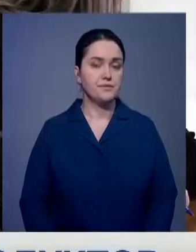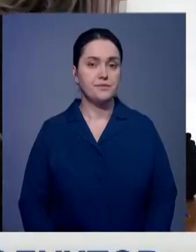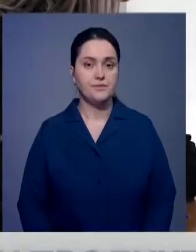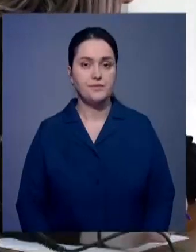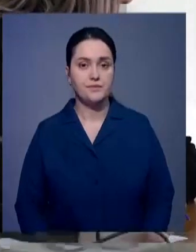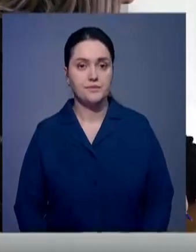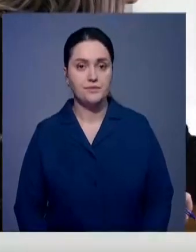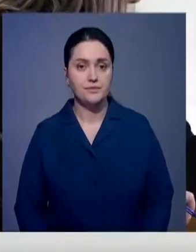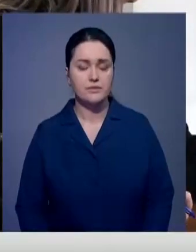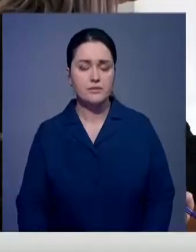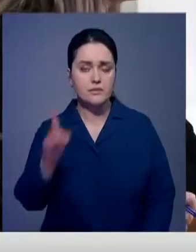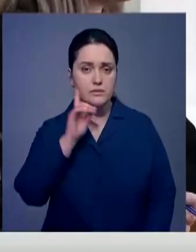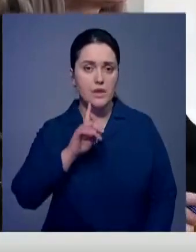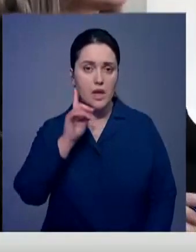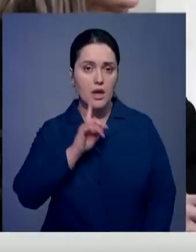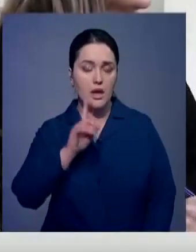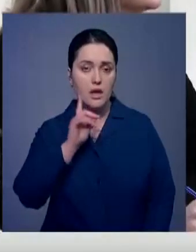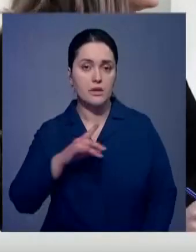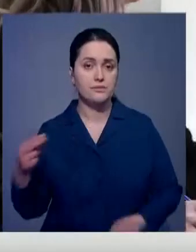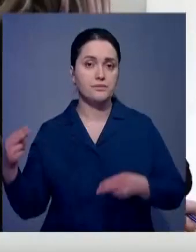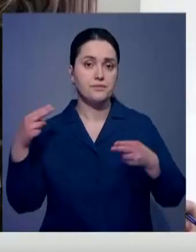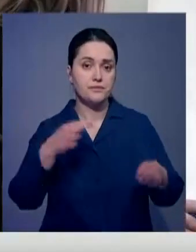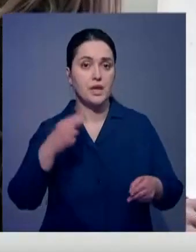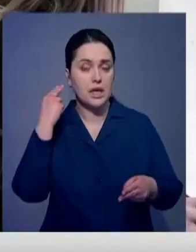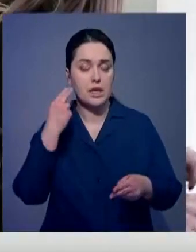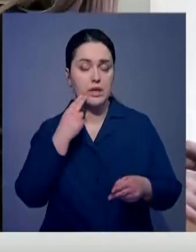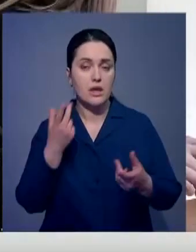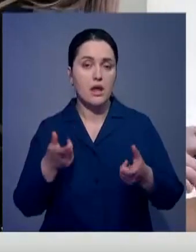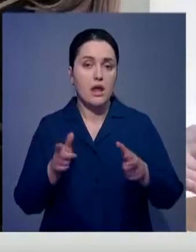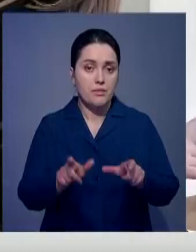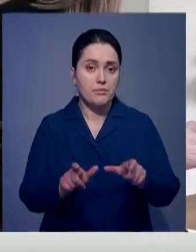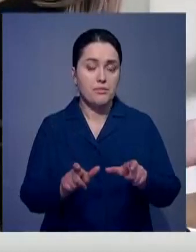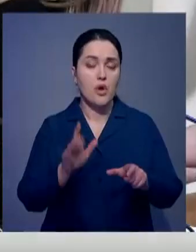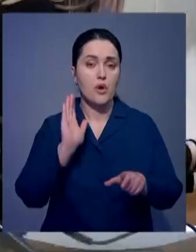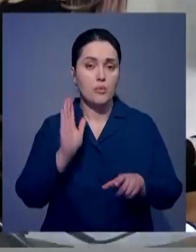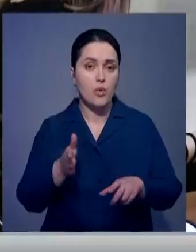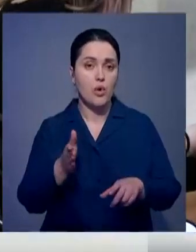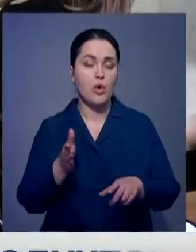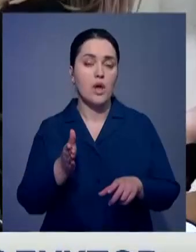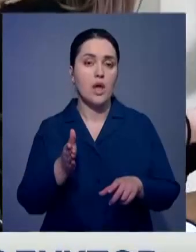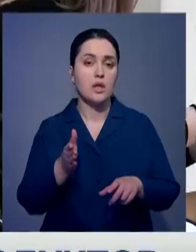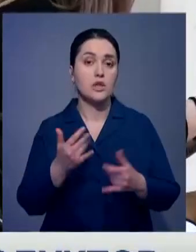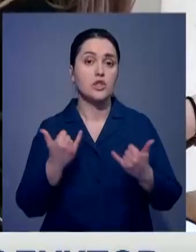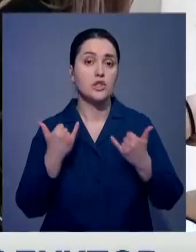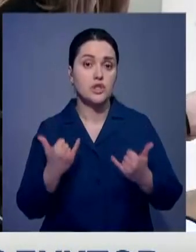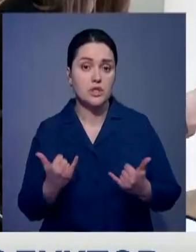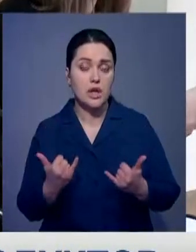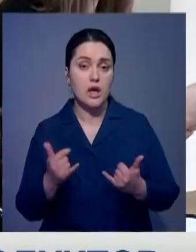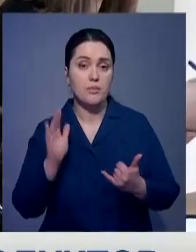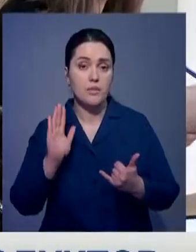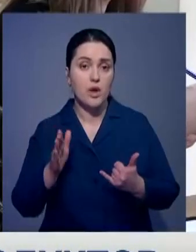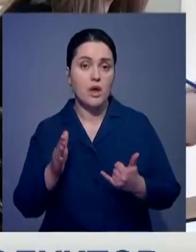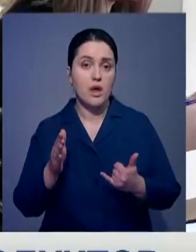Говорить о возможности ограничения въезда из других стран, где уже есть больные коронавирусом, пока нет необходимости. Сейчас происходит